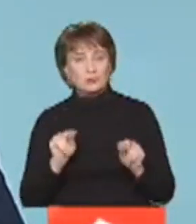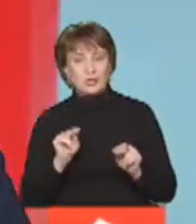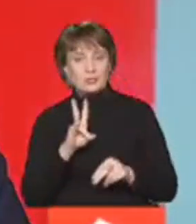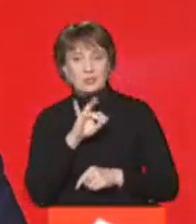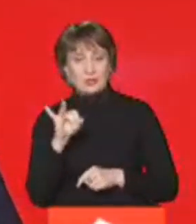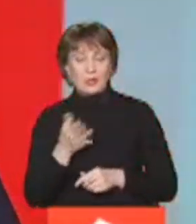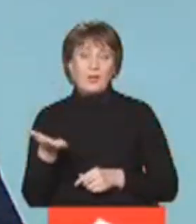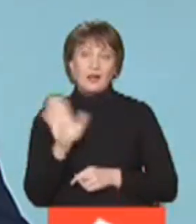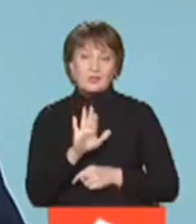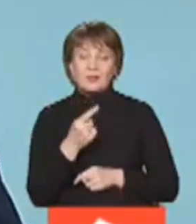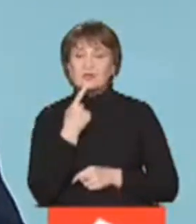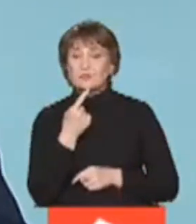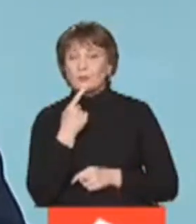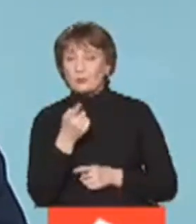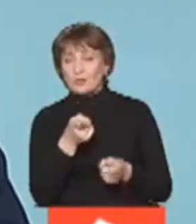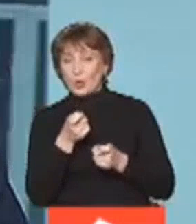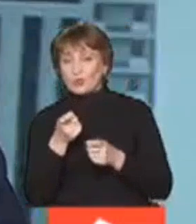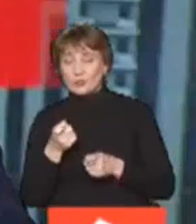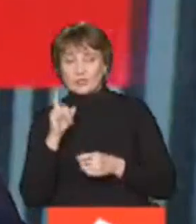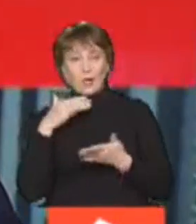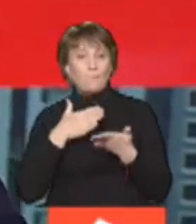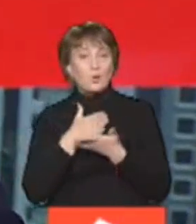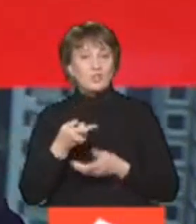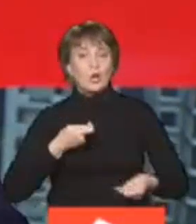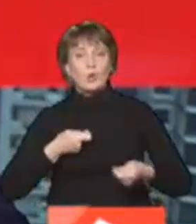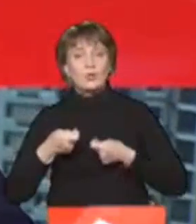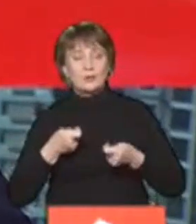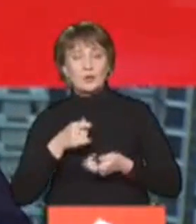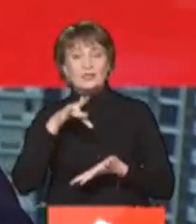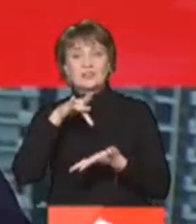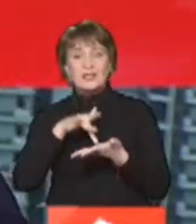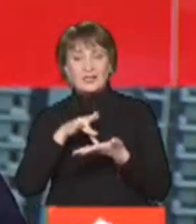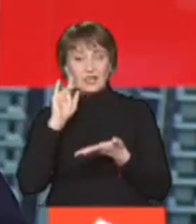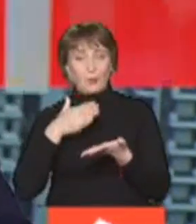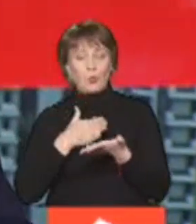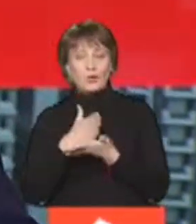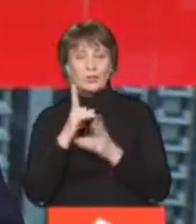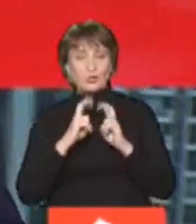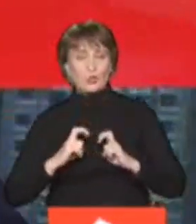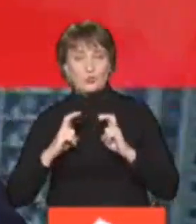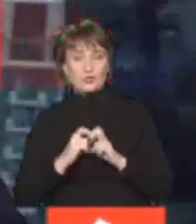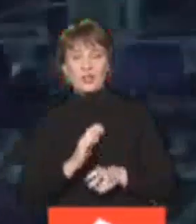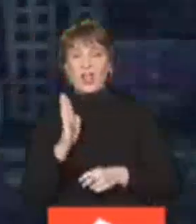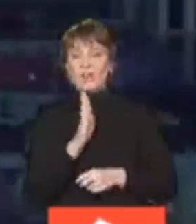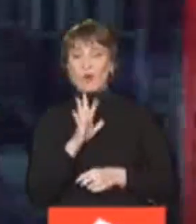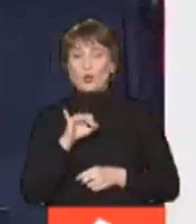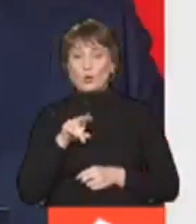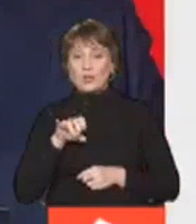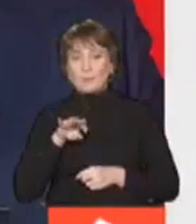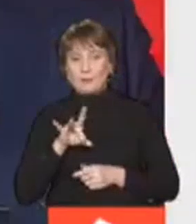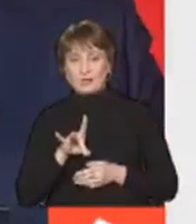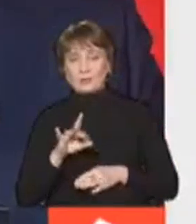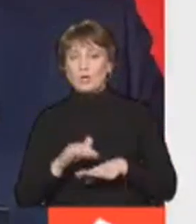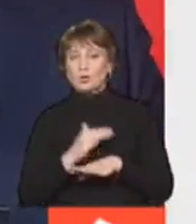давайте Володимира Фесенка спробуємо долучити до нашого ефіру. Політолога, керівника Центру політичного аналізу «Пента». Пане Володимире, добрий вечір.